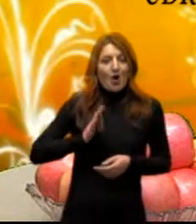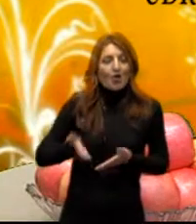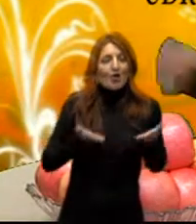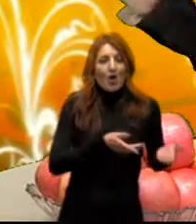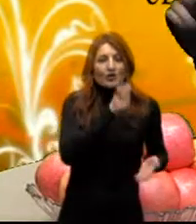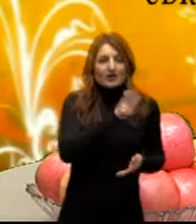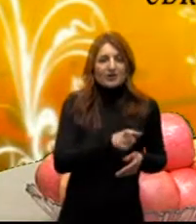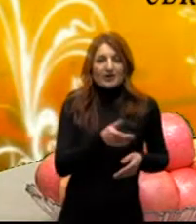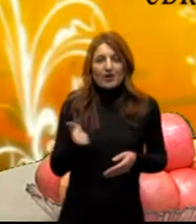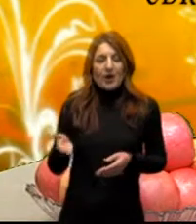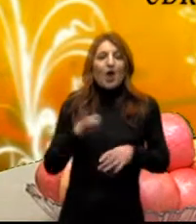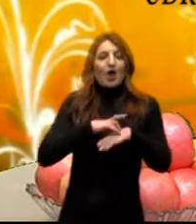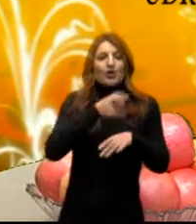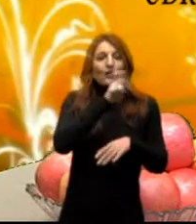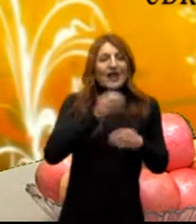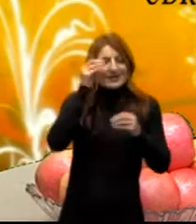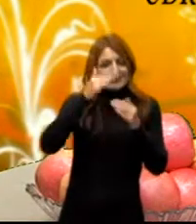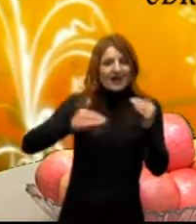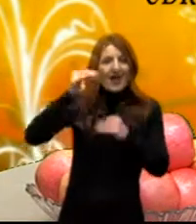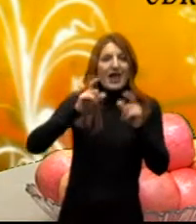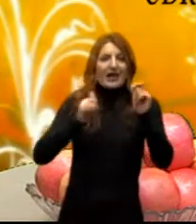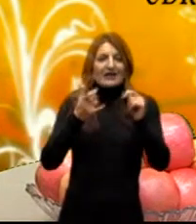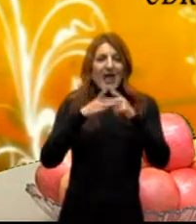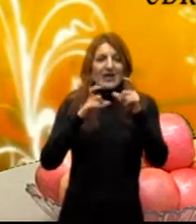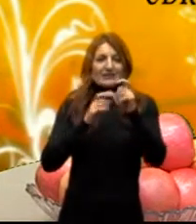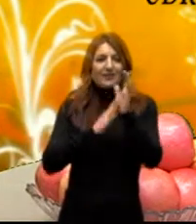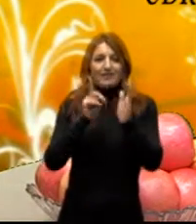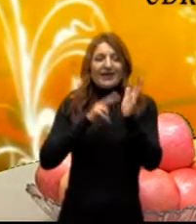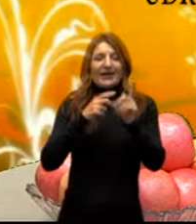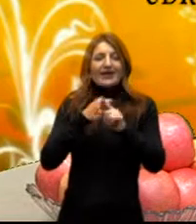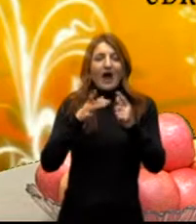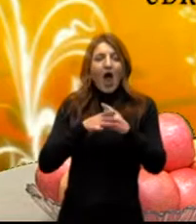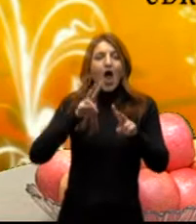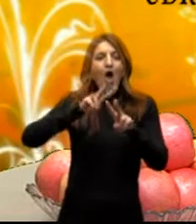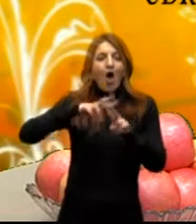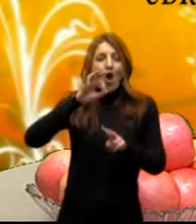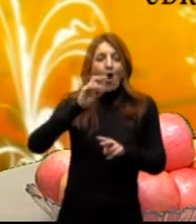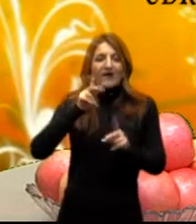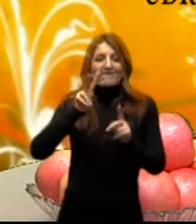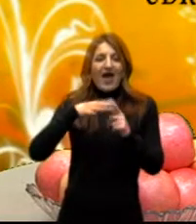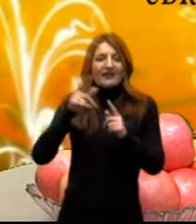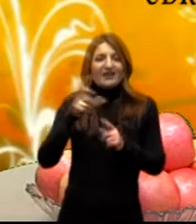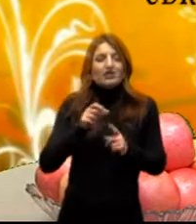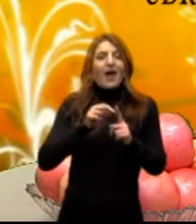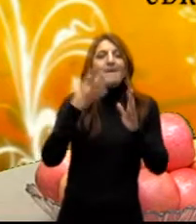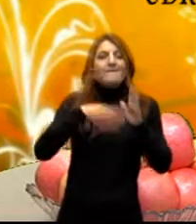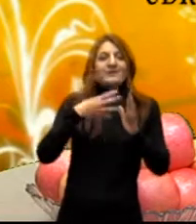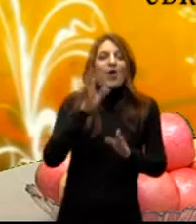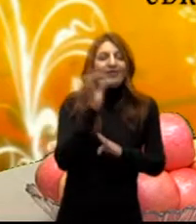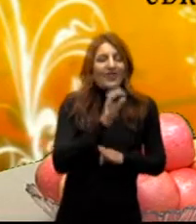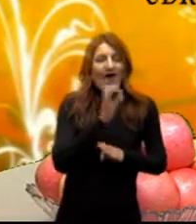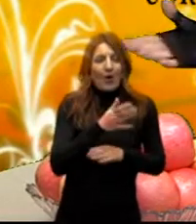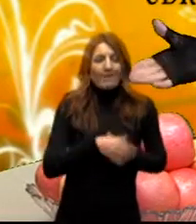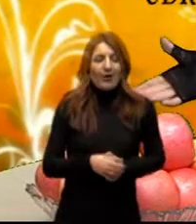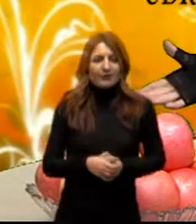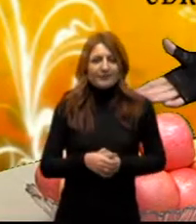je do mene sjedi doktorica znanosti Jasminka Horvatić, klinička psihologinja, psihoterapeutki.